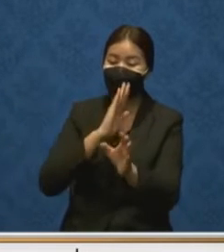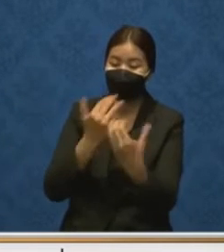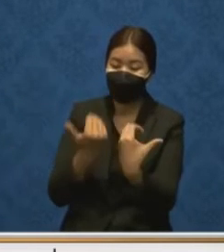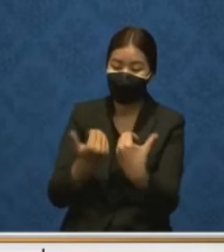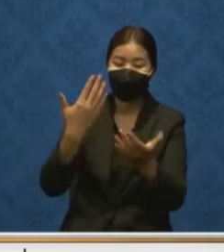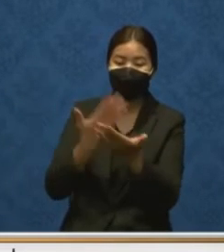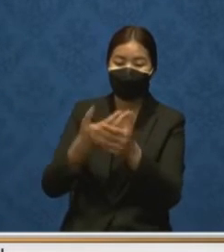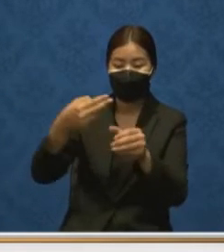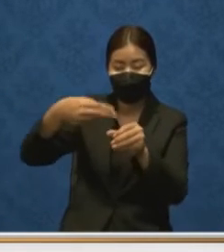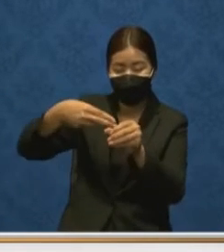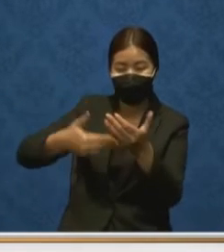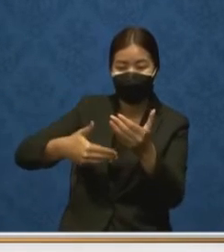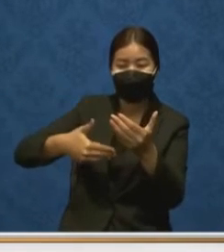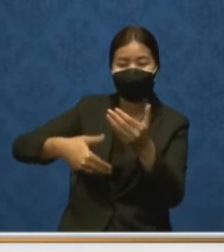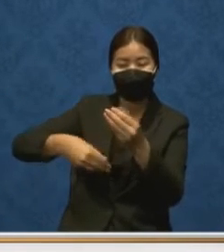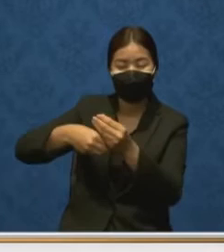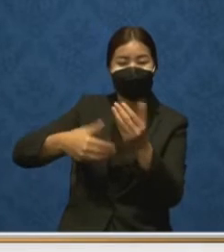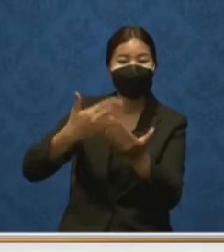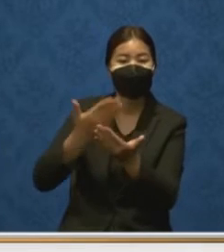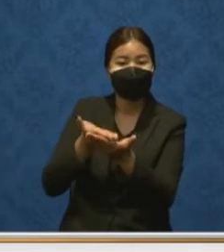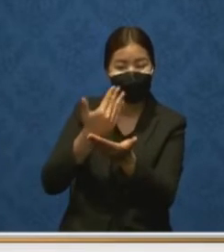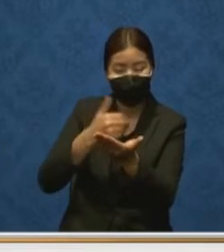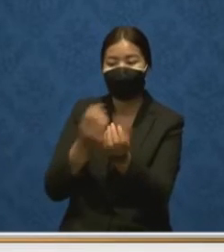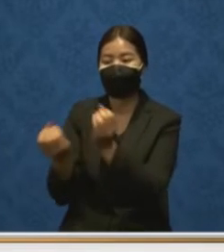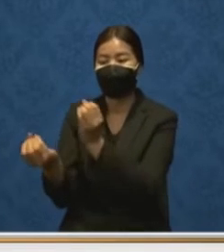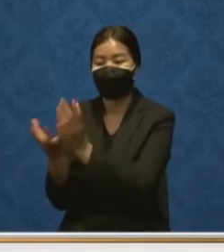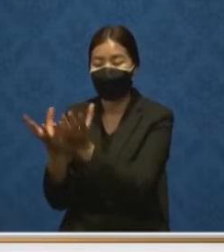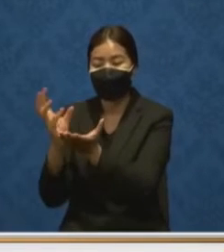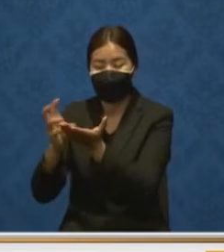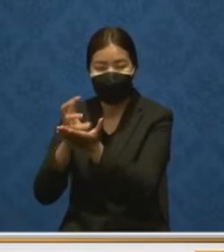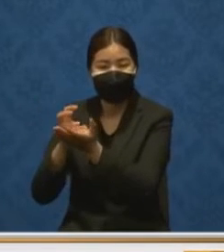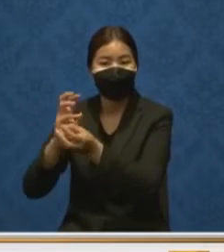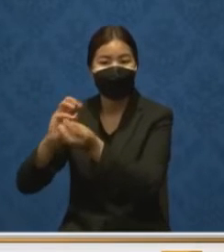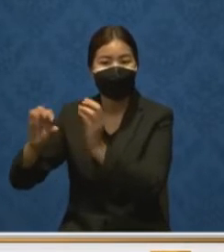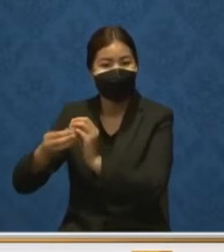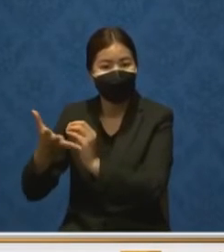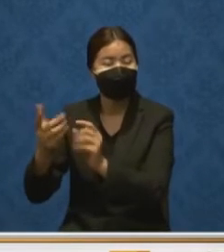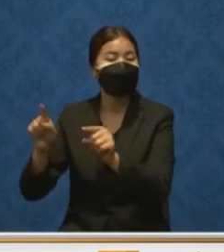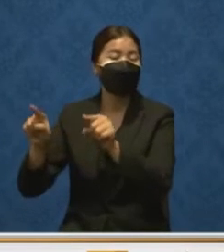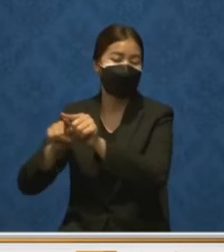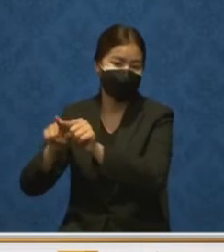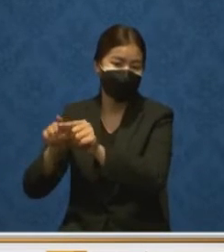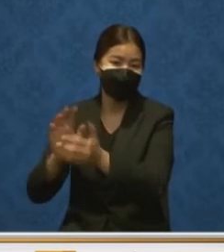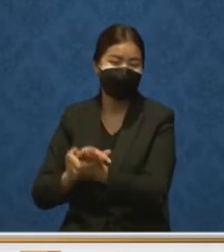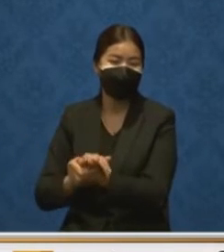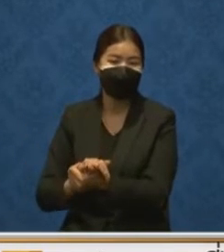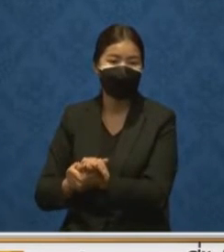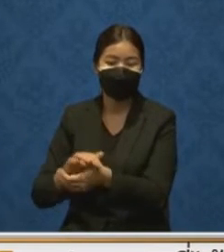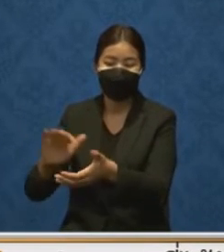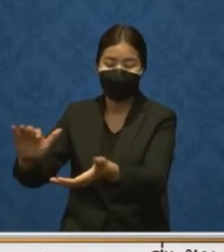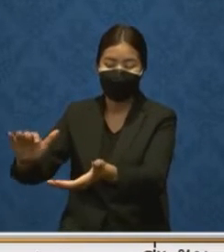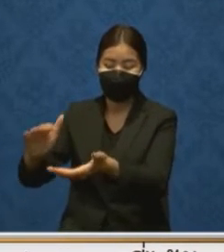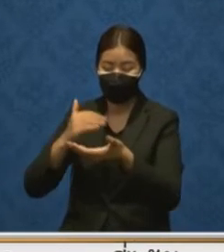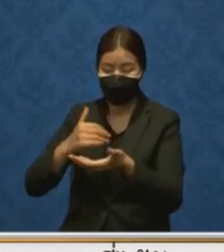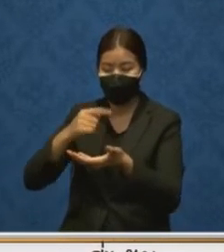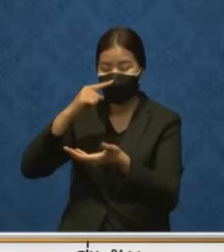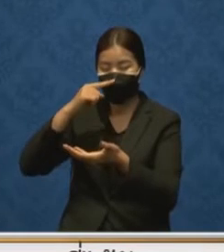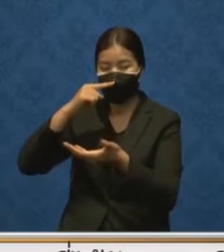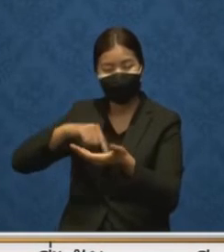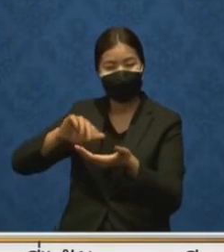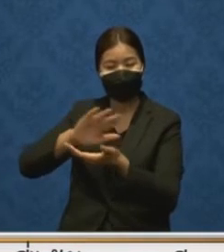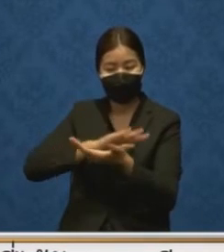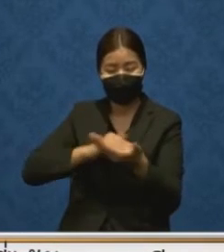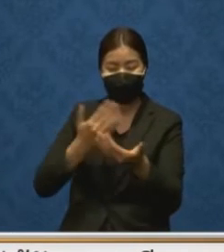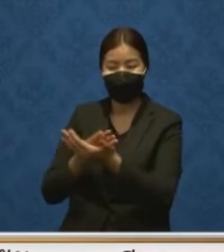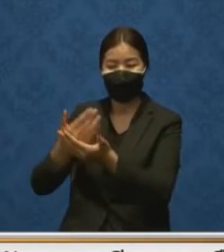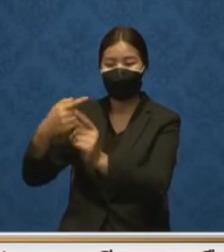งโลกเช่นเดยวกันเมอเรานำเข้าค่าขนส่งปุยจากประเทศผู้ผลิตถึงประเทศเราก็แงขึ้น